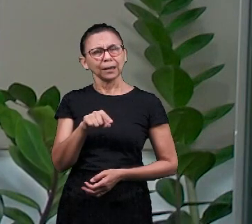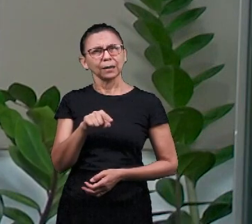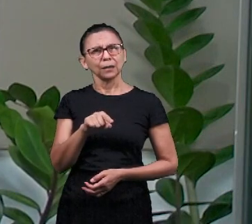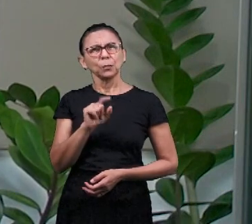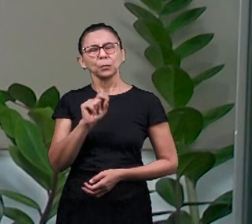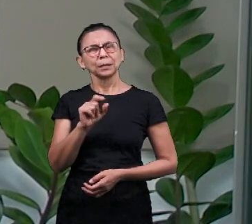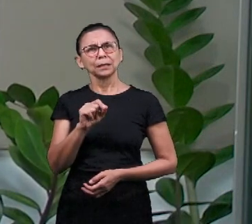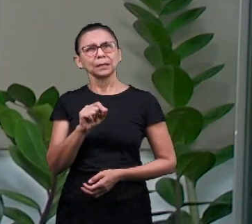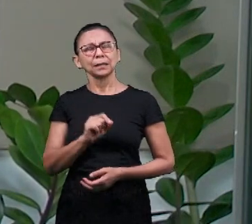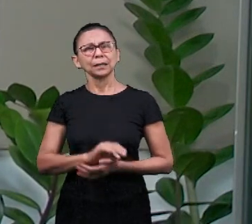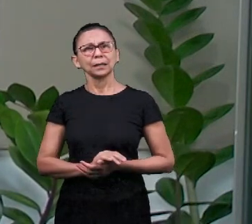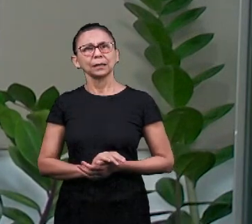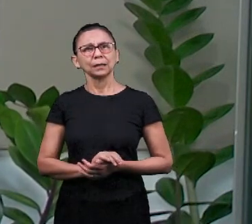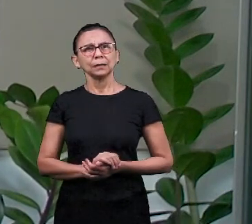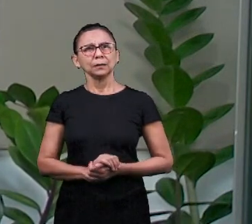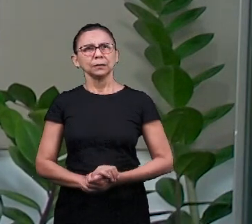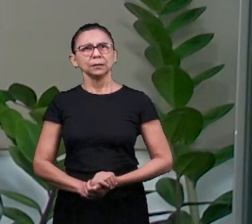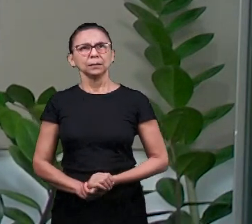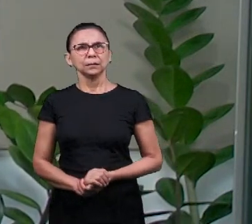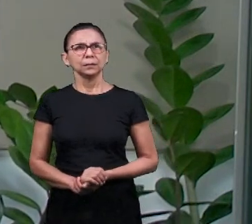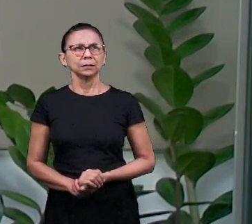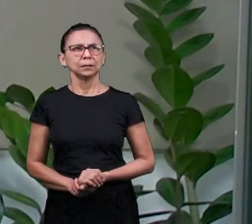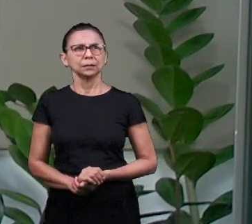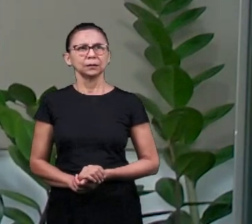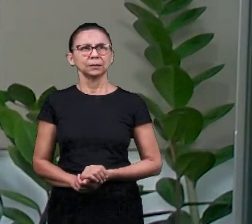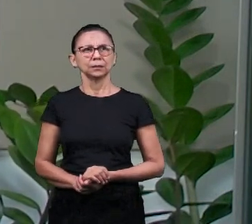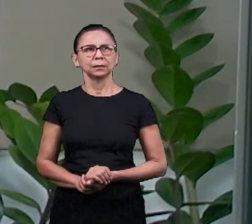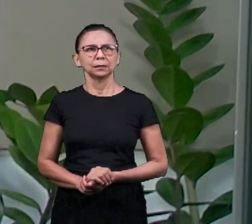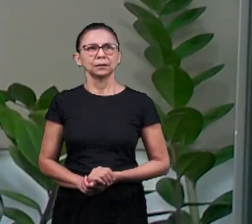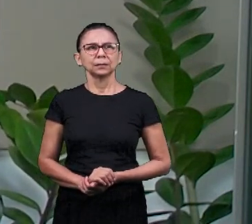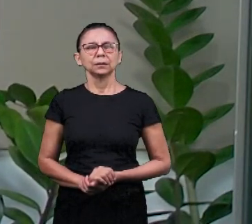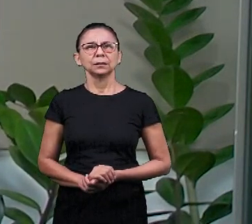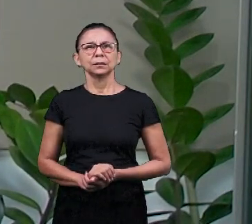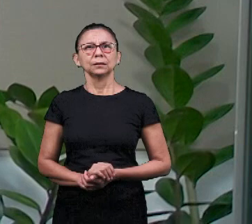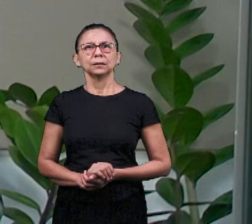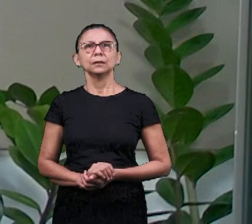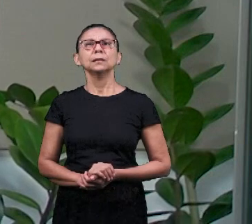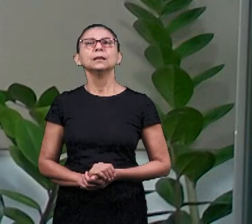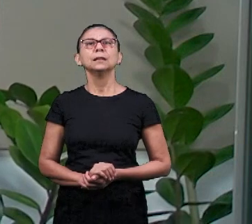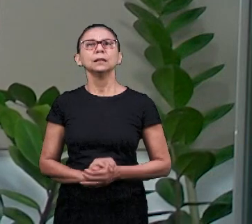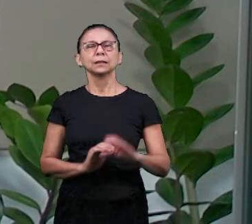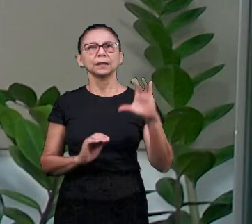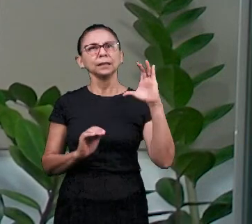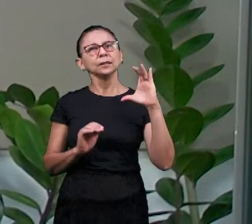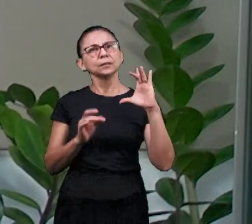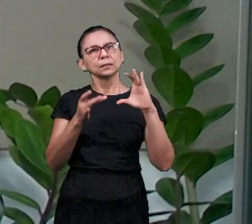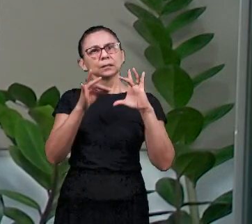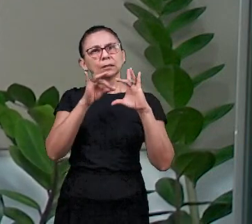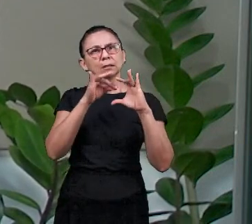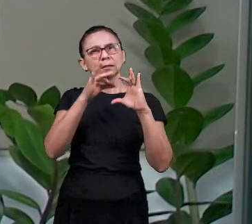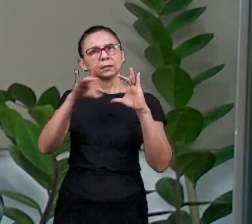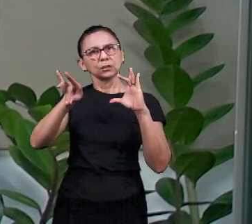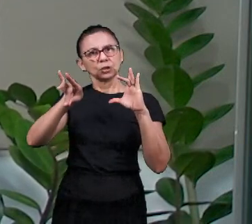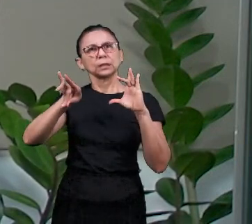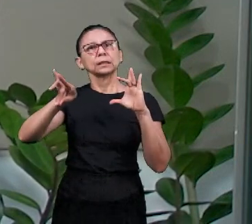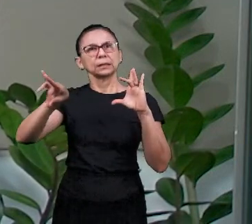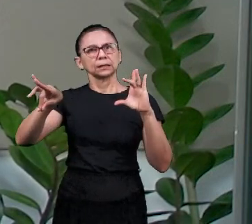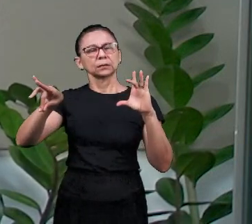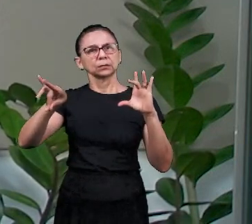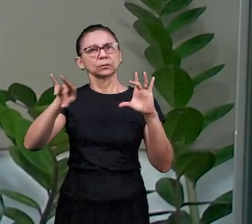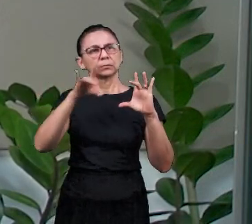cet Antichrist, c'est quoi? C'est l'oppositeur de Christ. Il a la